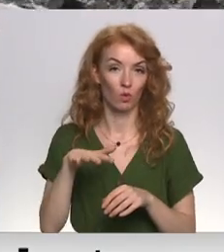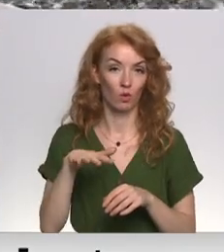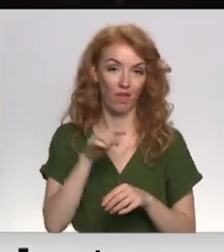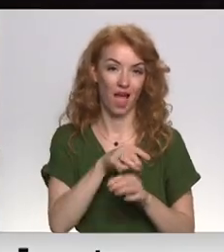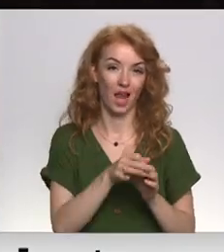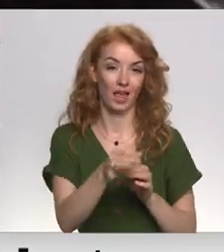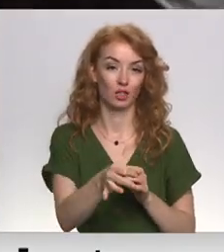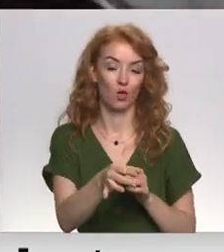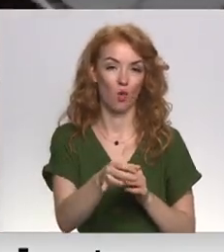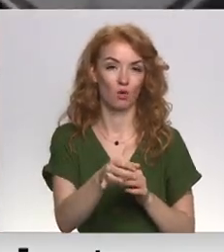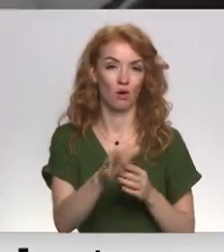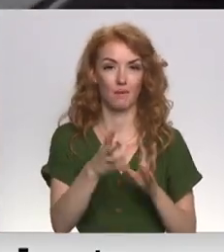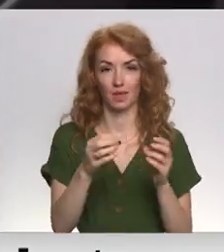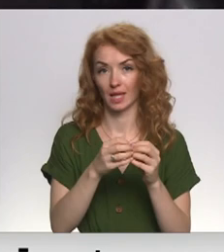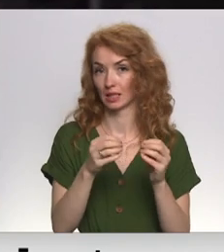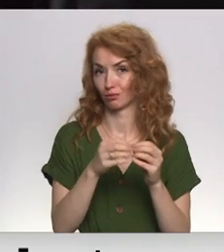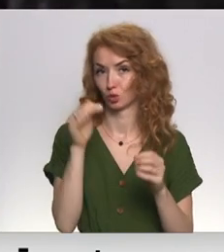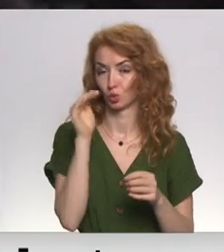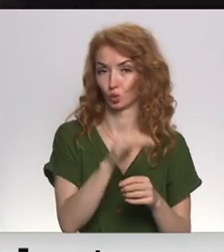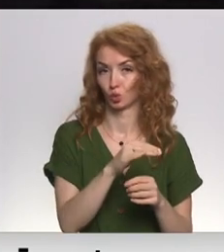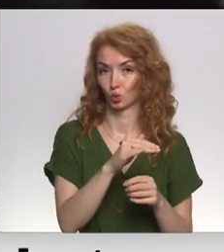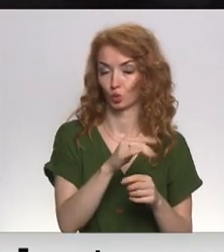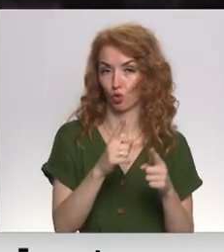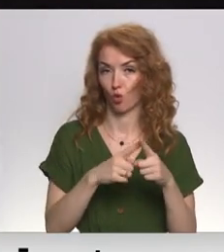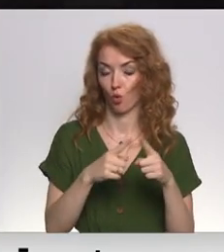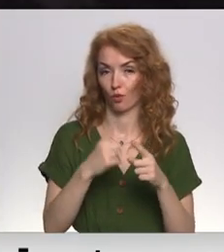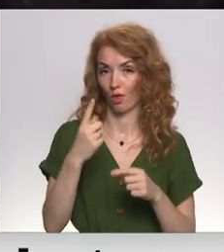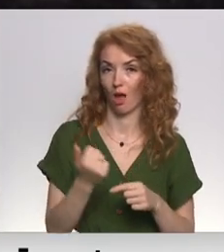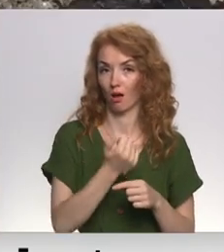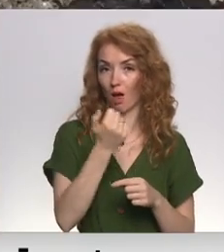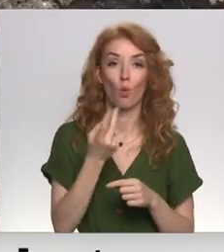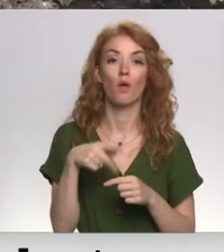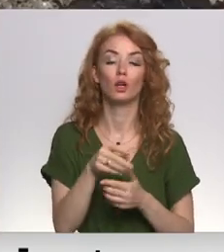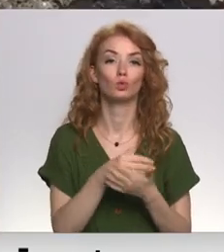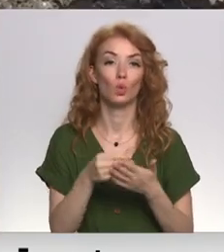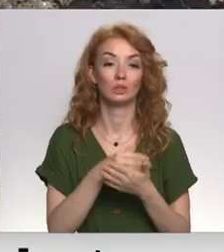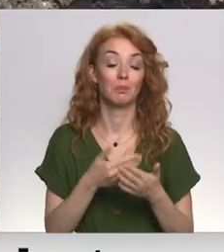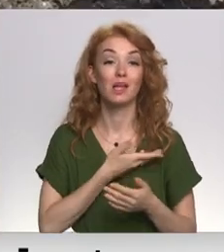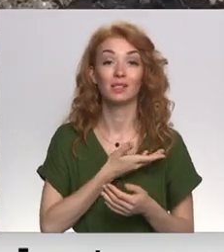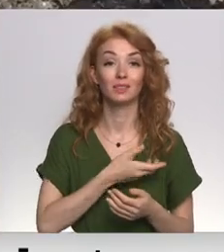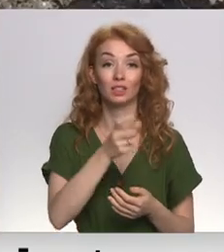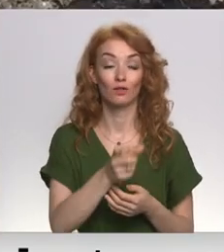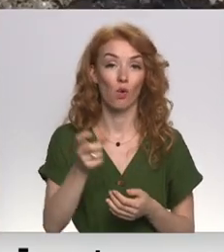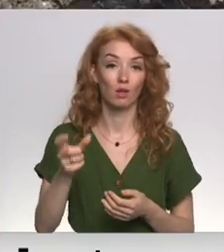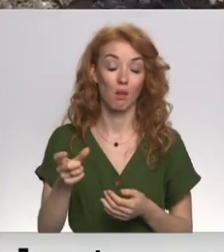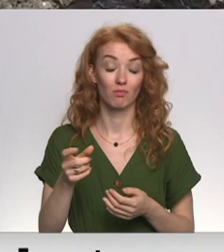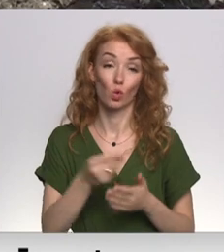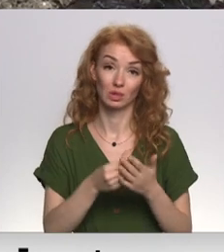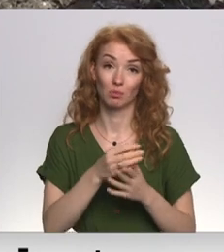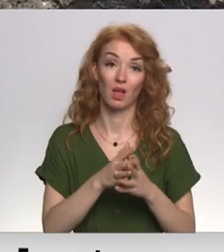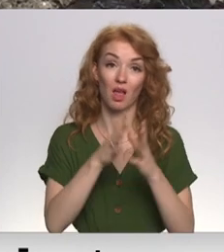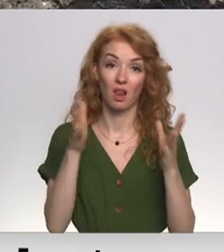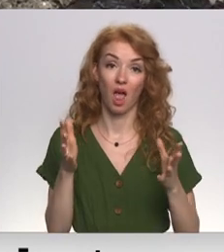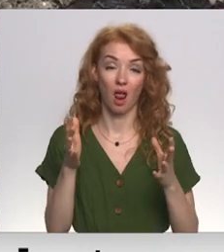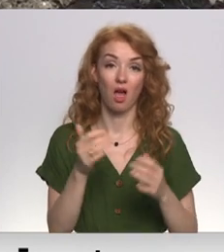reģionā ir bišķi vairāk kā 10 tūkstošu tonu gadā. Ko tas nozīmēs iedzīvotājiem? Tas nozīmē, lielas jaudas būs arī